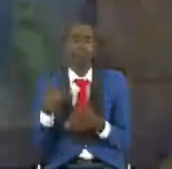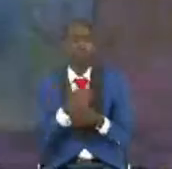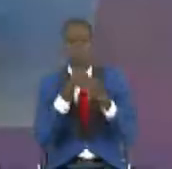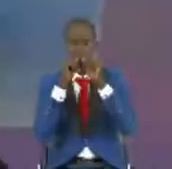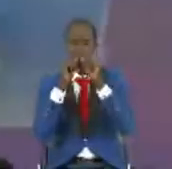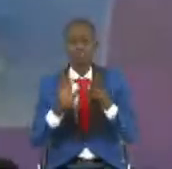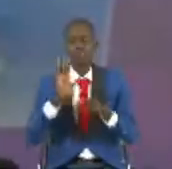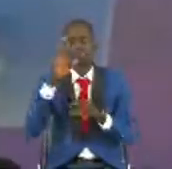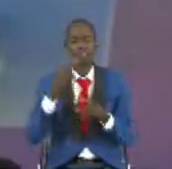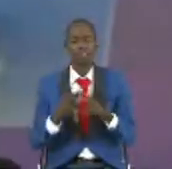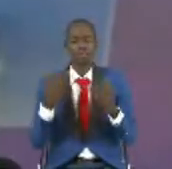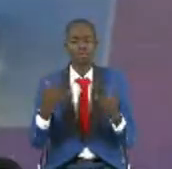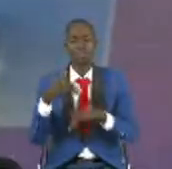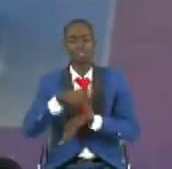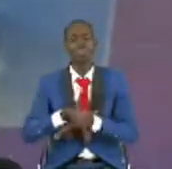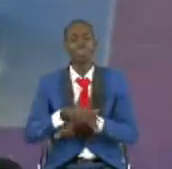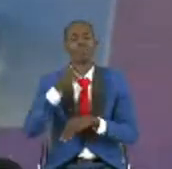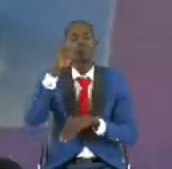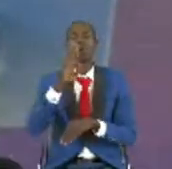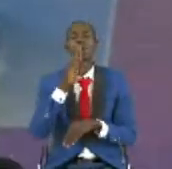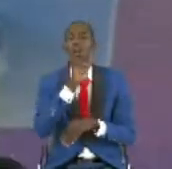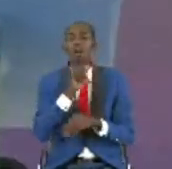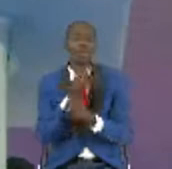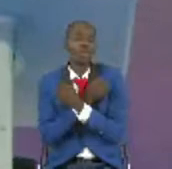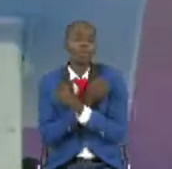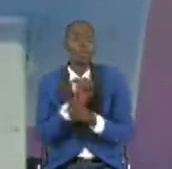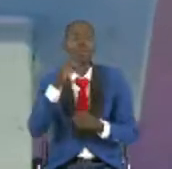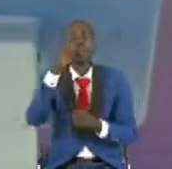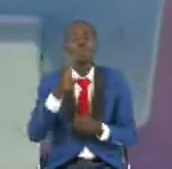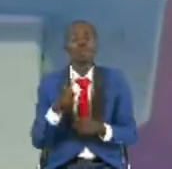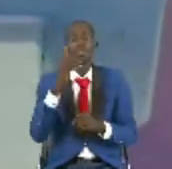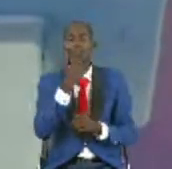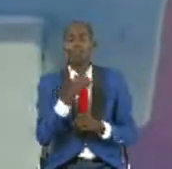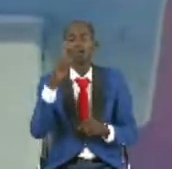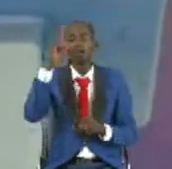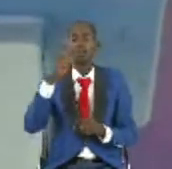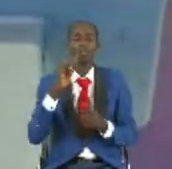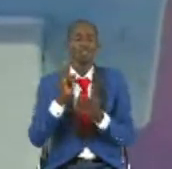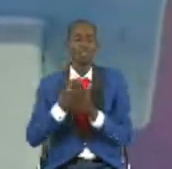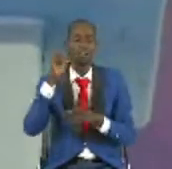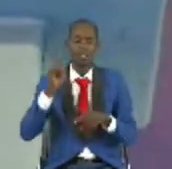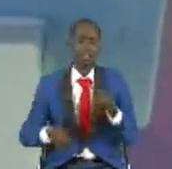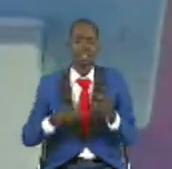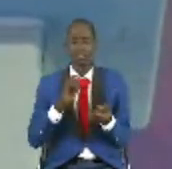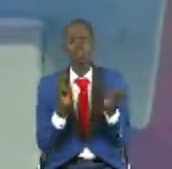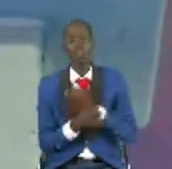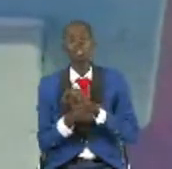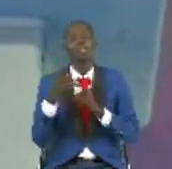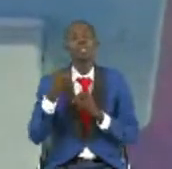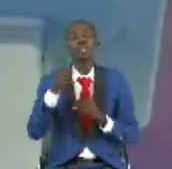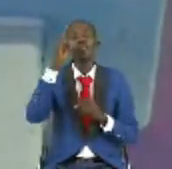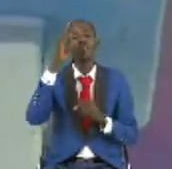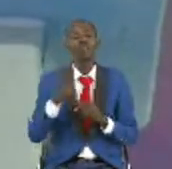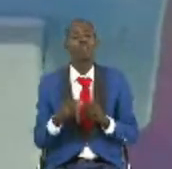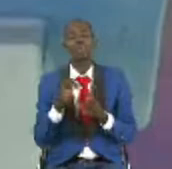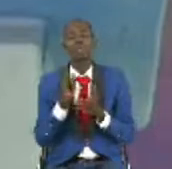nous bénissons ton nom ce soir. Tu es un Dieu aimable. Le Dieu qui ne peut changer. Le